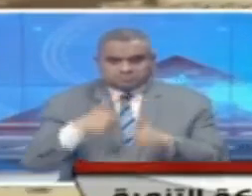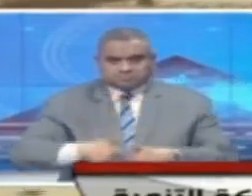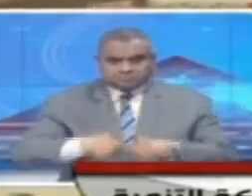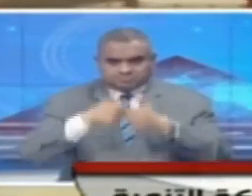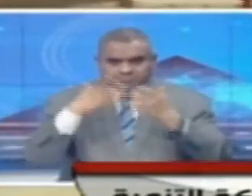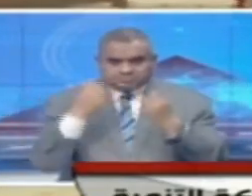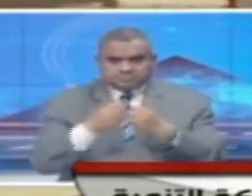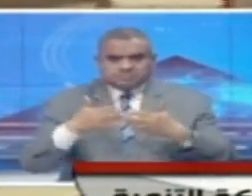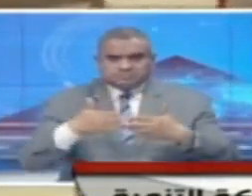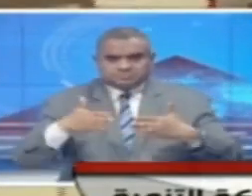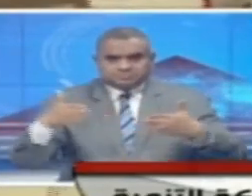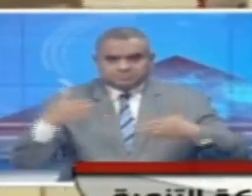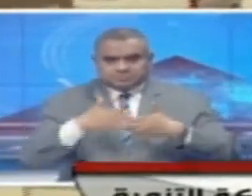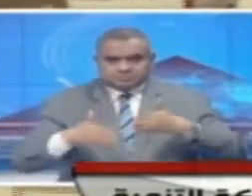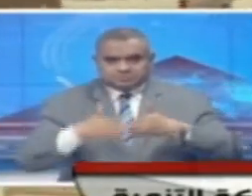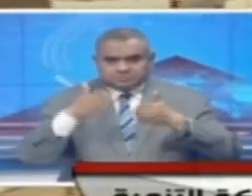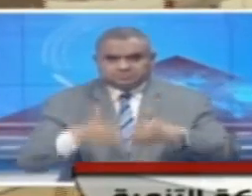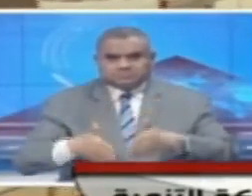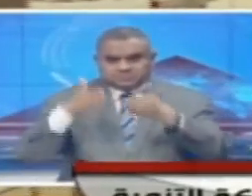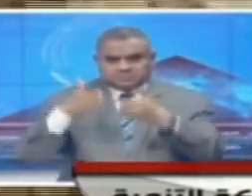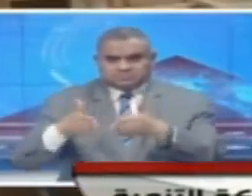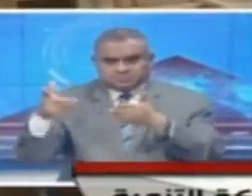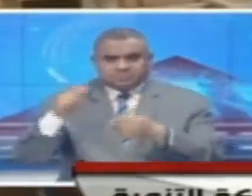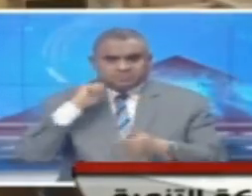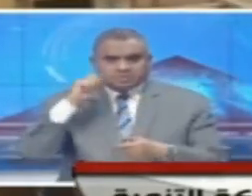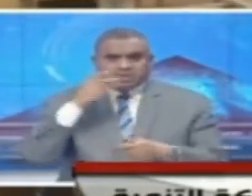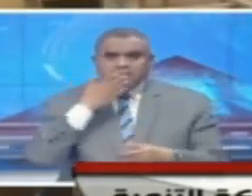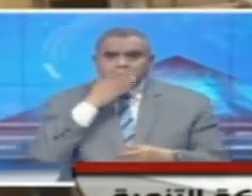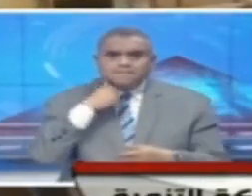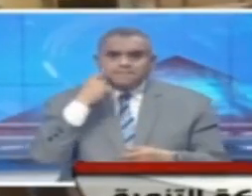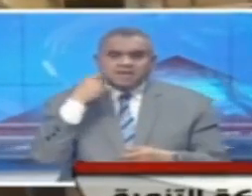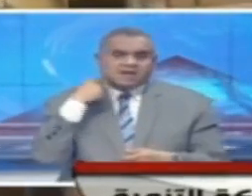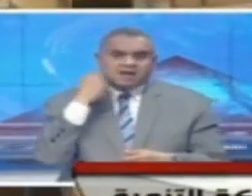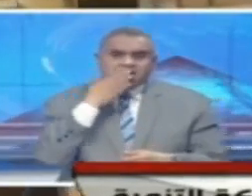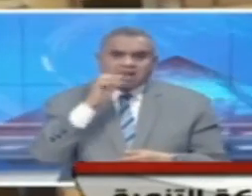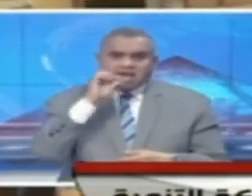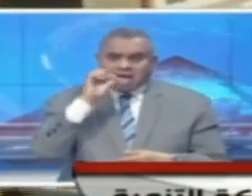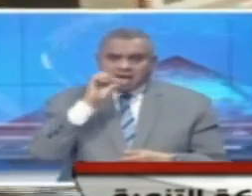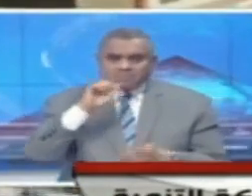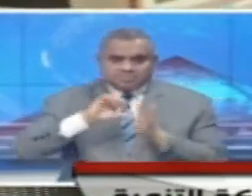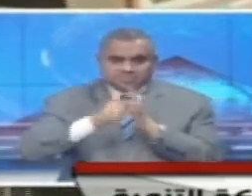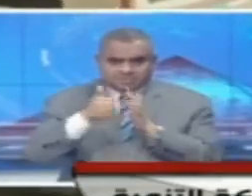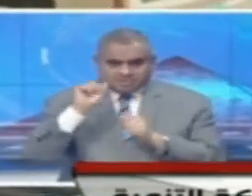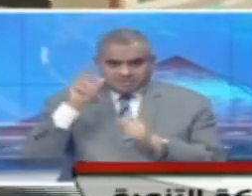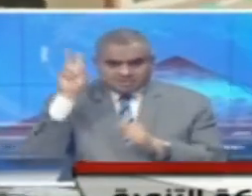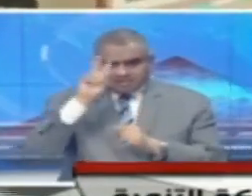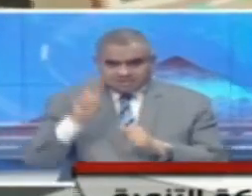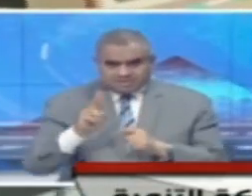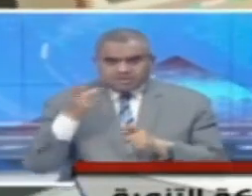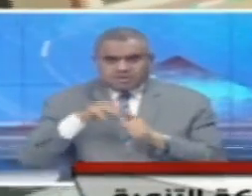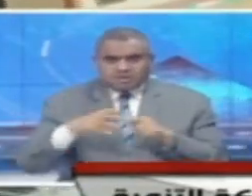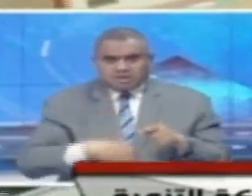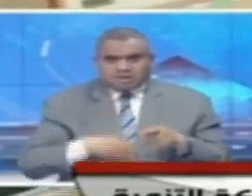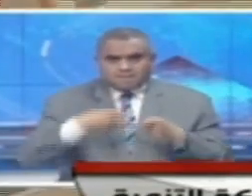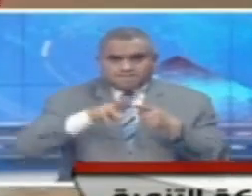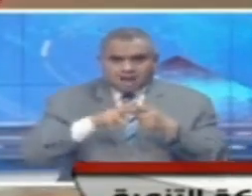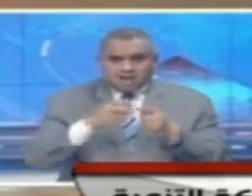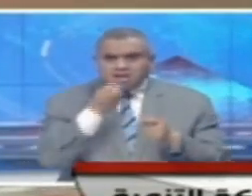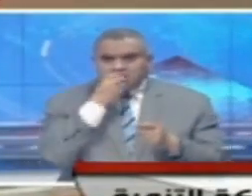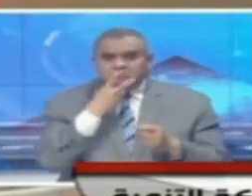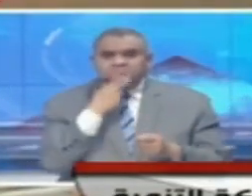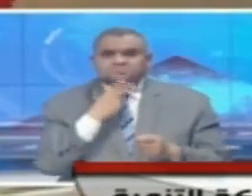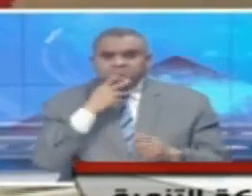الذي كان من ضمنها إنشاء مدينة بئر العبد الجديدة. فضلا عن محطات التحلية العملاقة